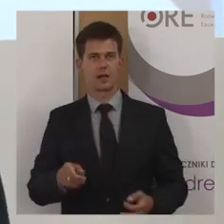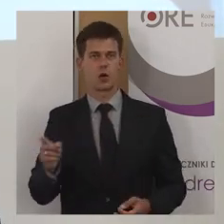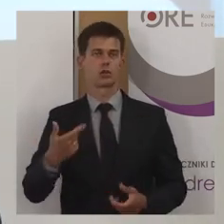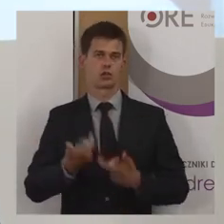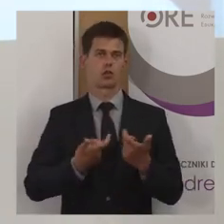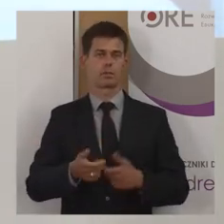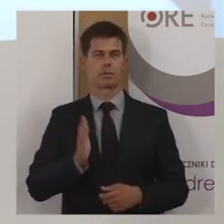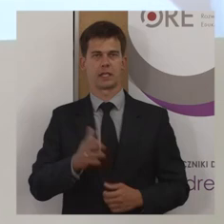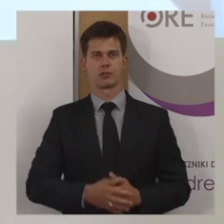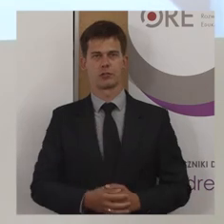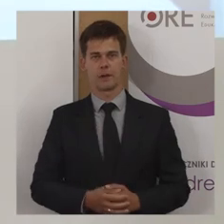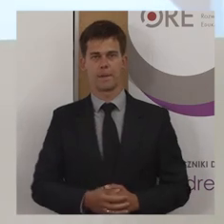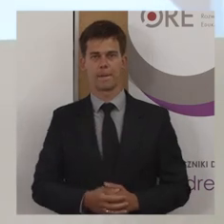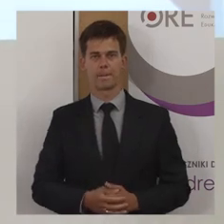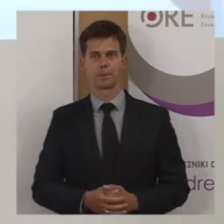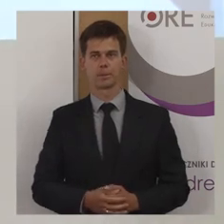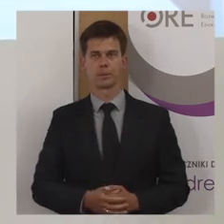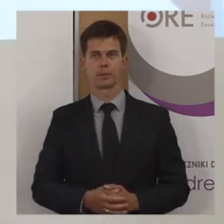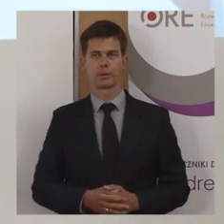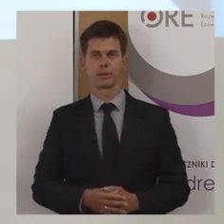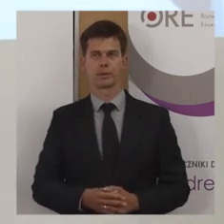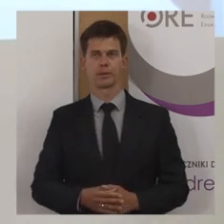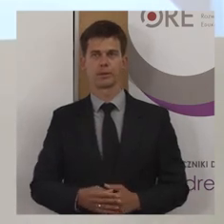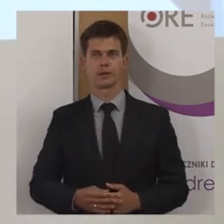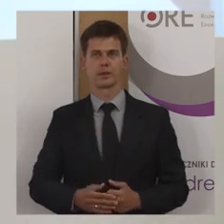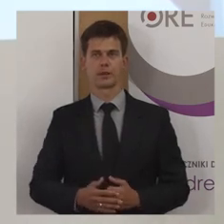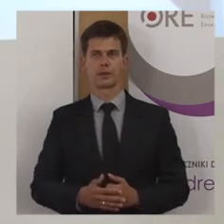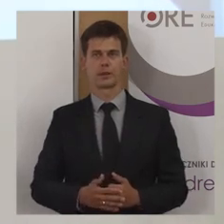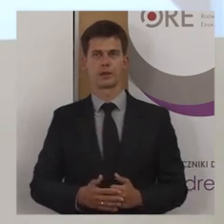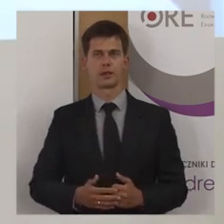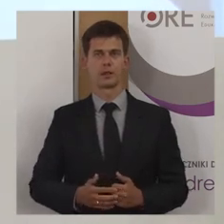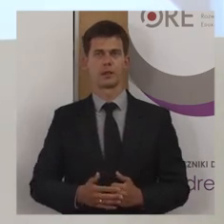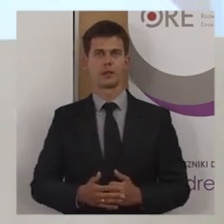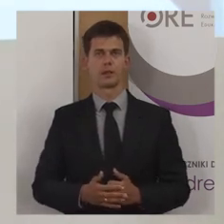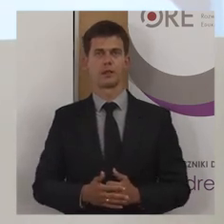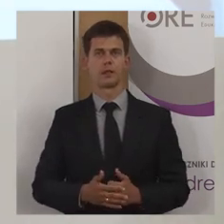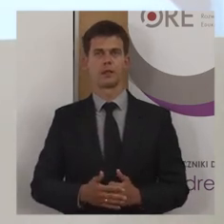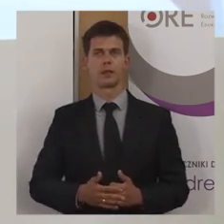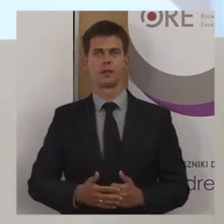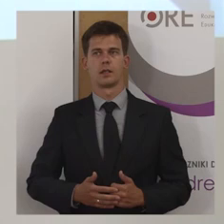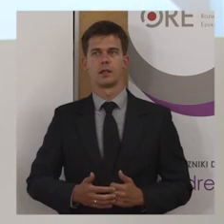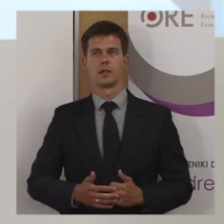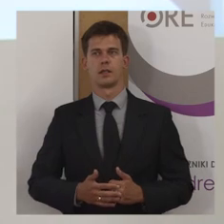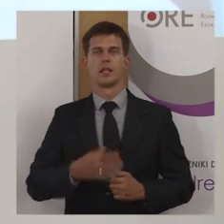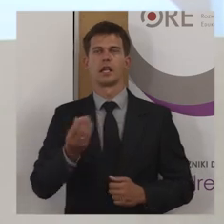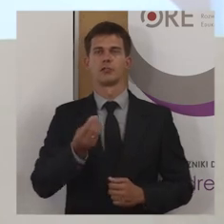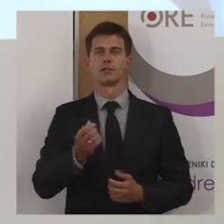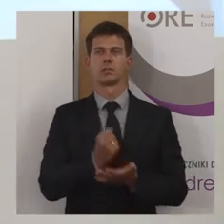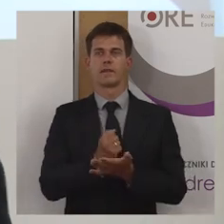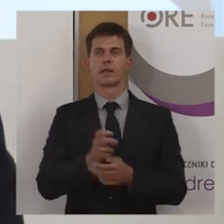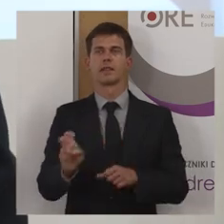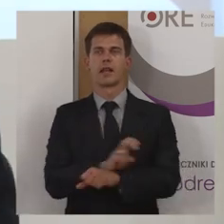ale żeby ten interfejs był uniwersalny, żeby można było z tego korzystać. Odnośnie jeszcze